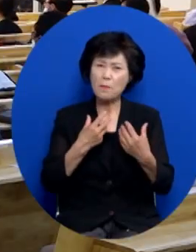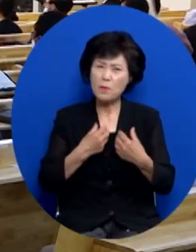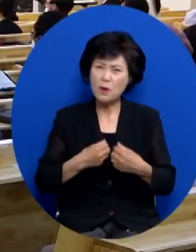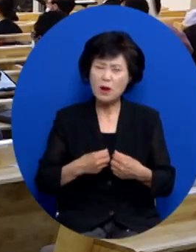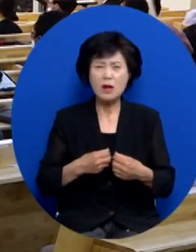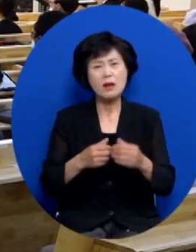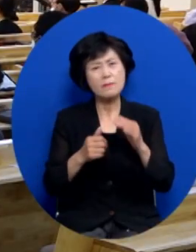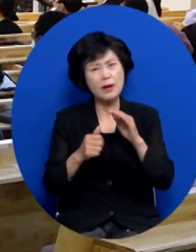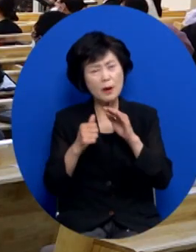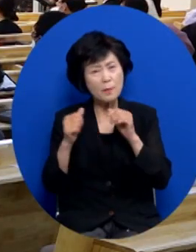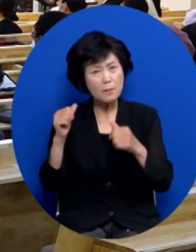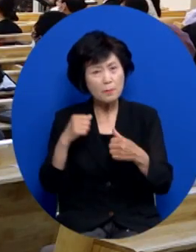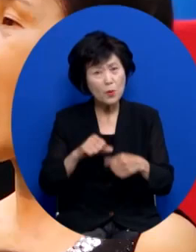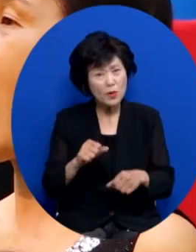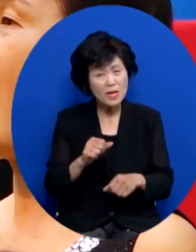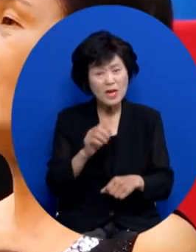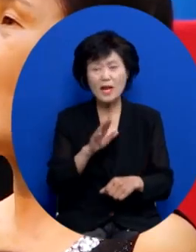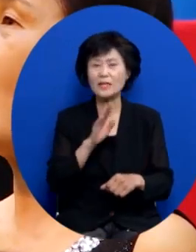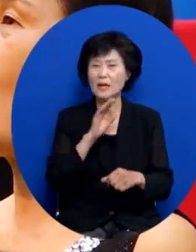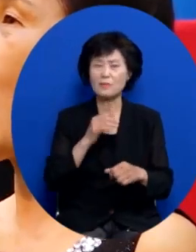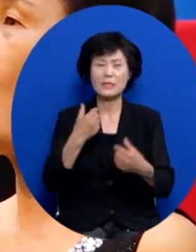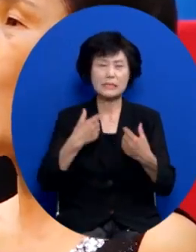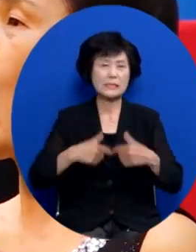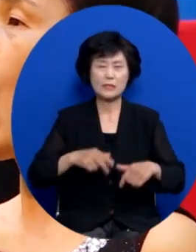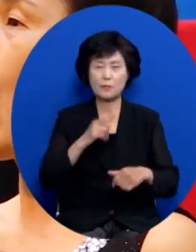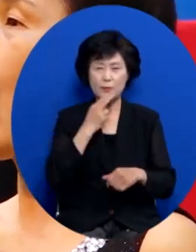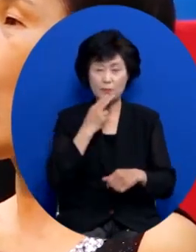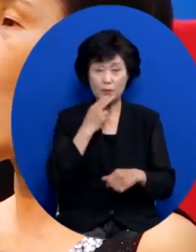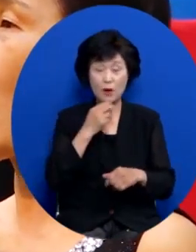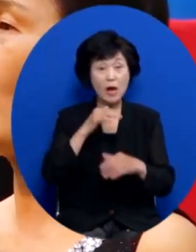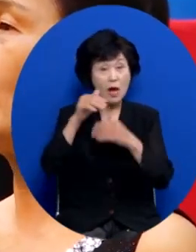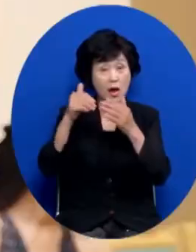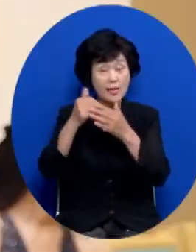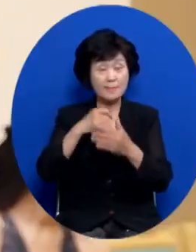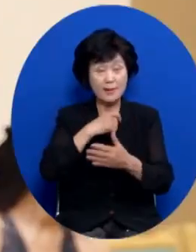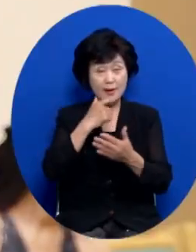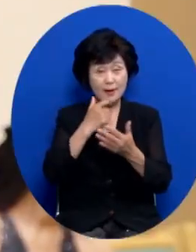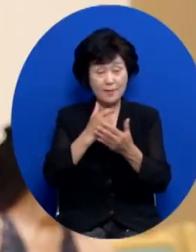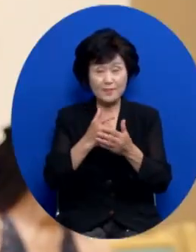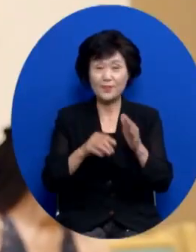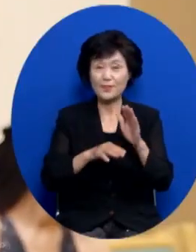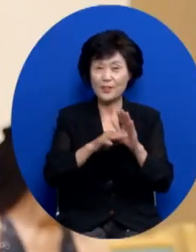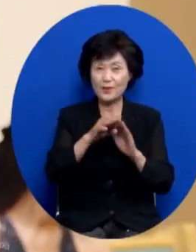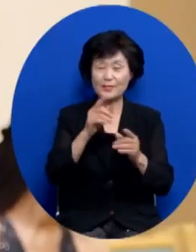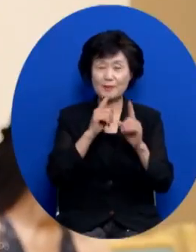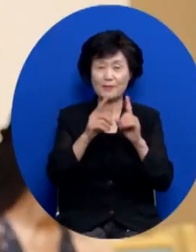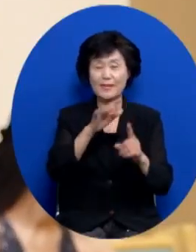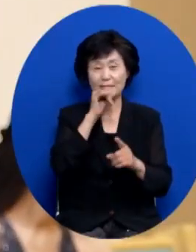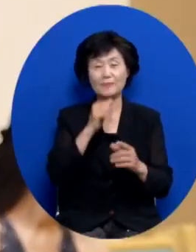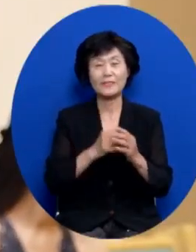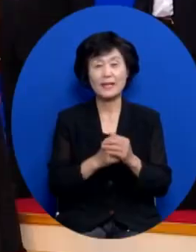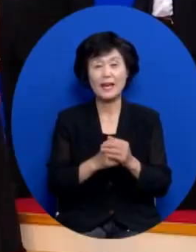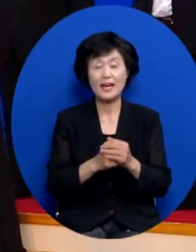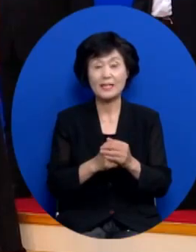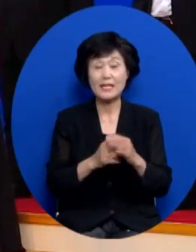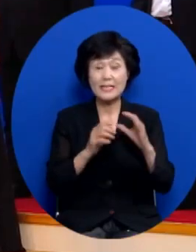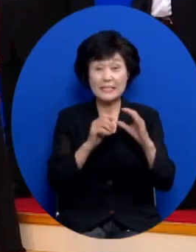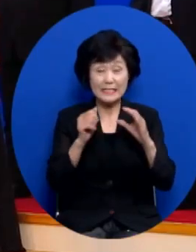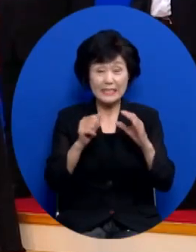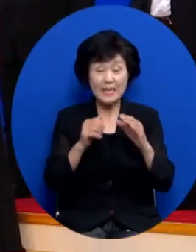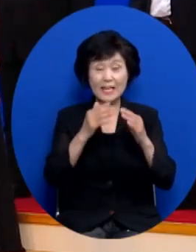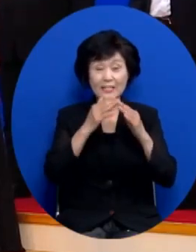없다며 오직 주님을 통한 행복과 감동으로 인생을 채워가자고 전했습니다. 이어 CTS 전남방송